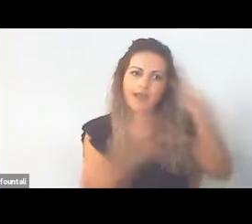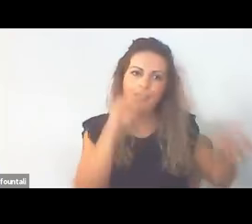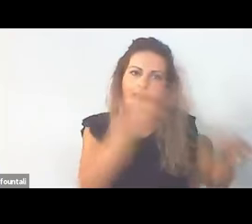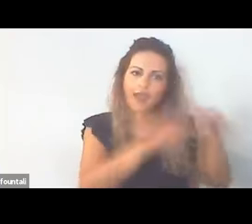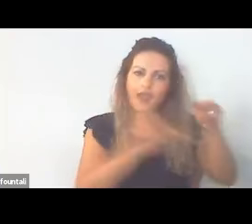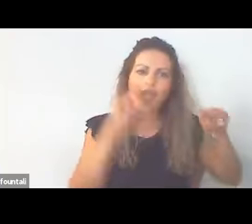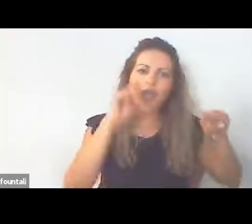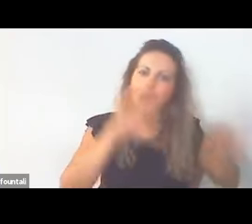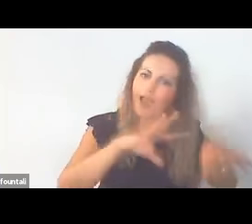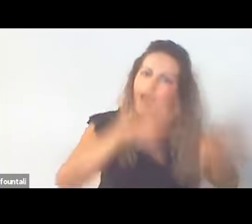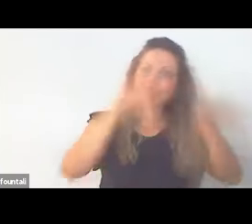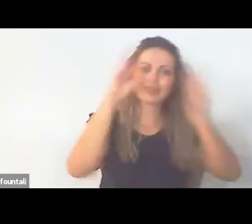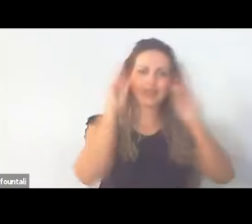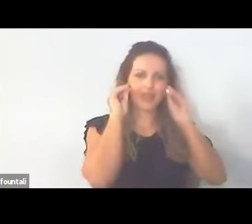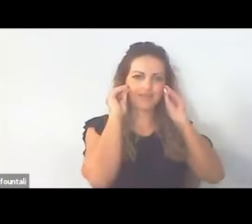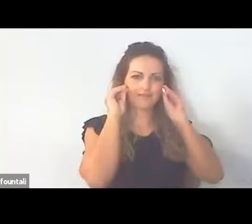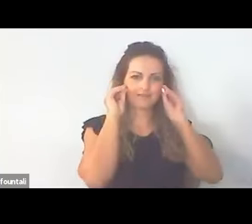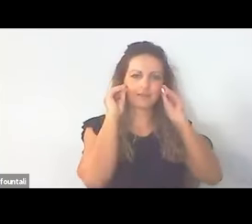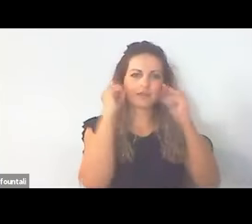να